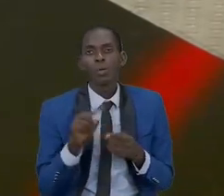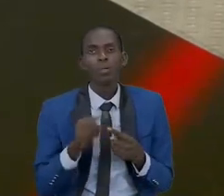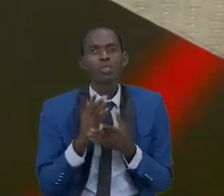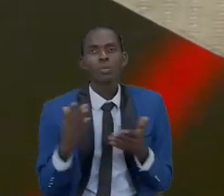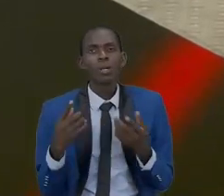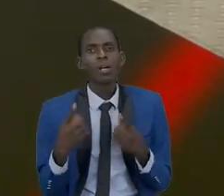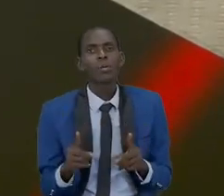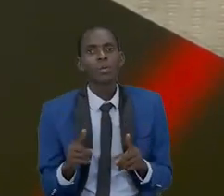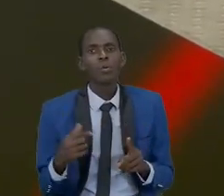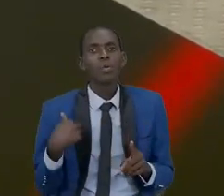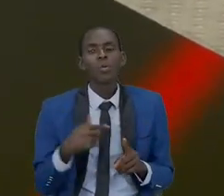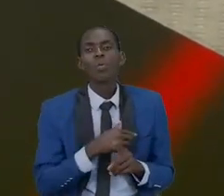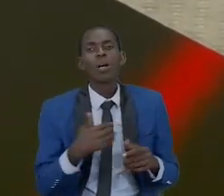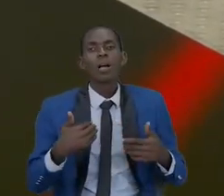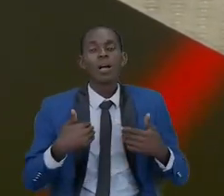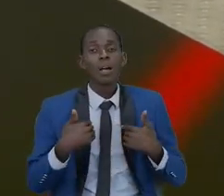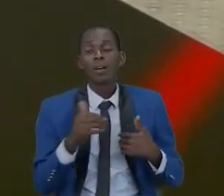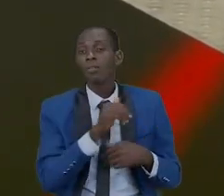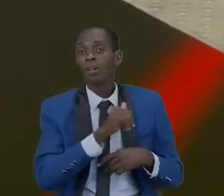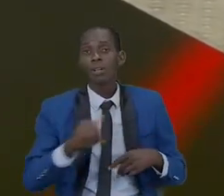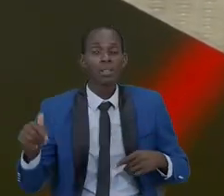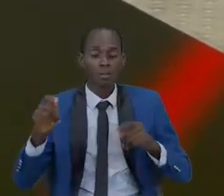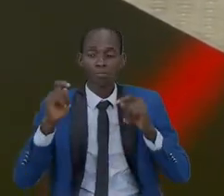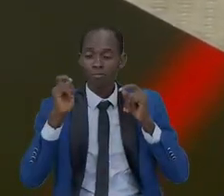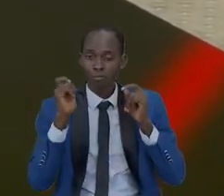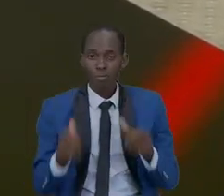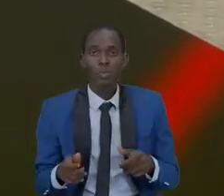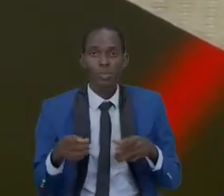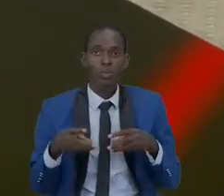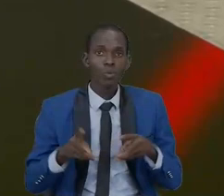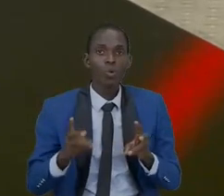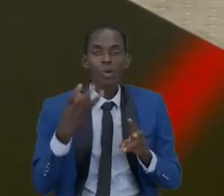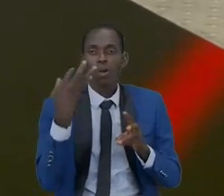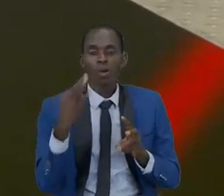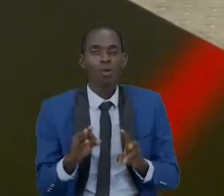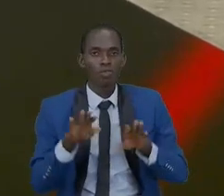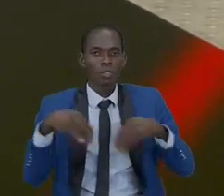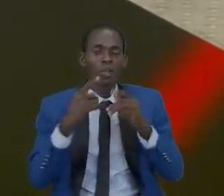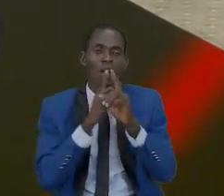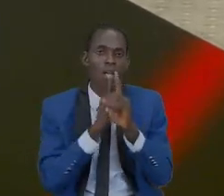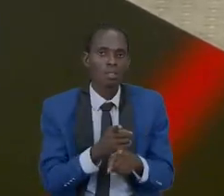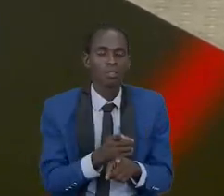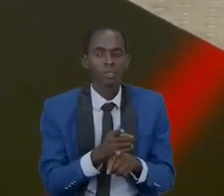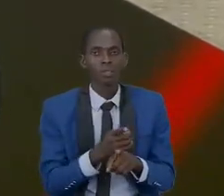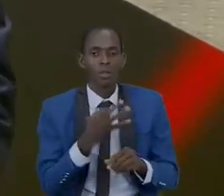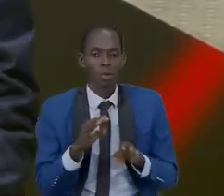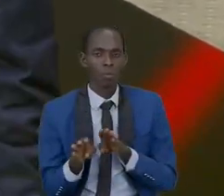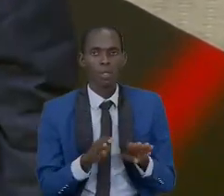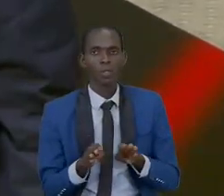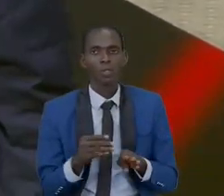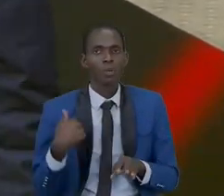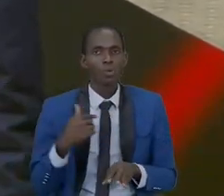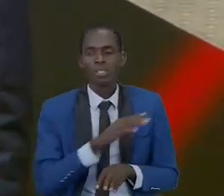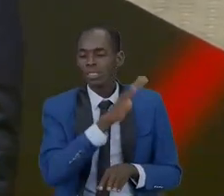se passe nous avons une manière automatique de réagir de réagir nous